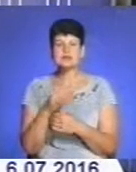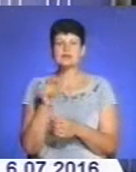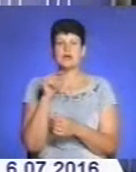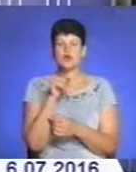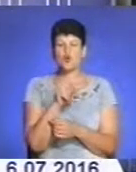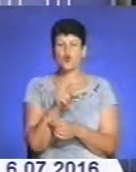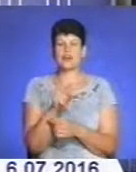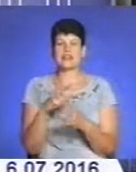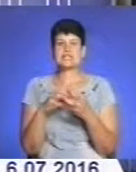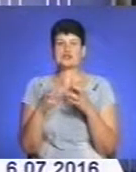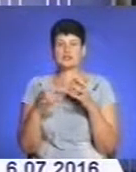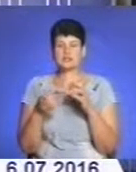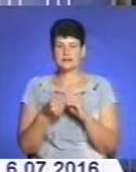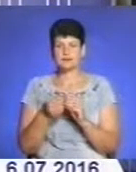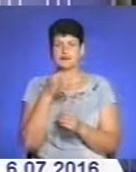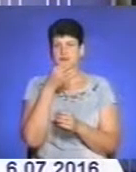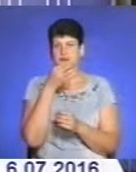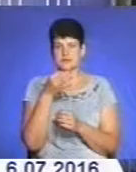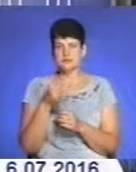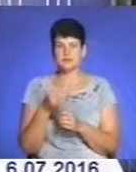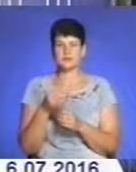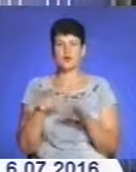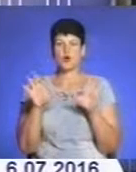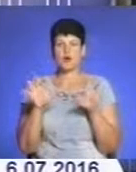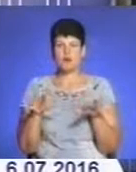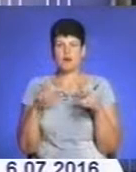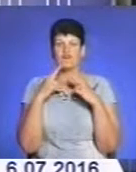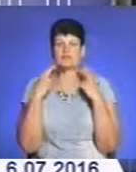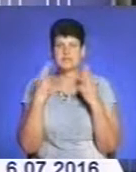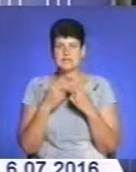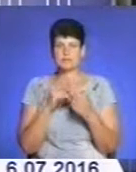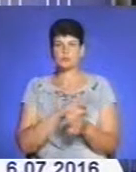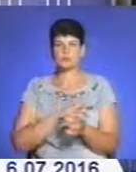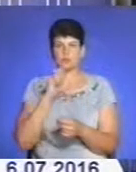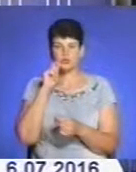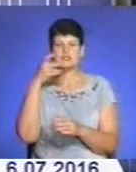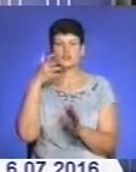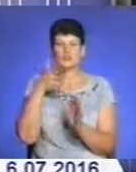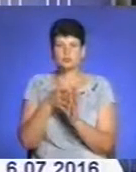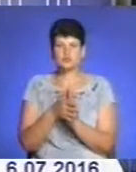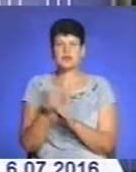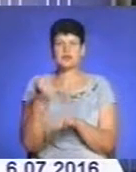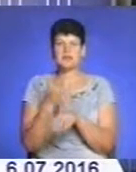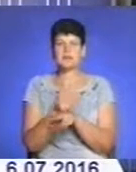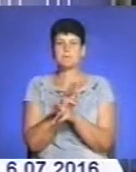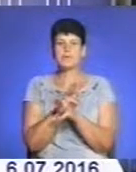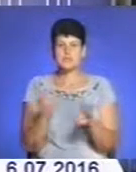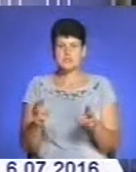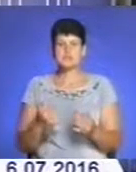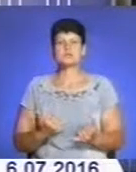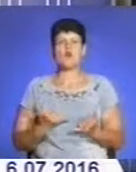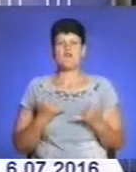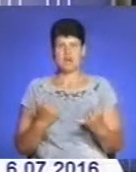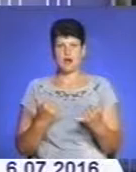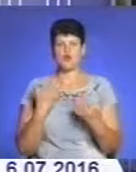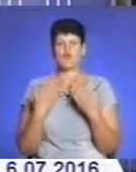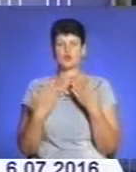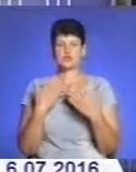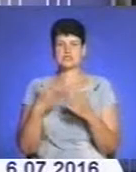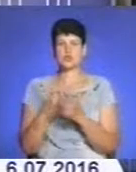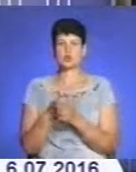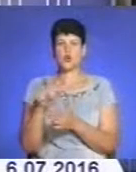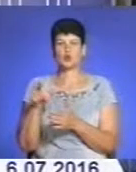як проінформував голова Федерації профспілок України, він зрозумів, що прем'єр-міністр з повагою ставиться до людей, до